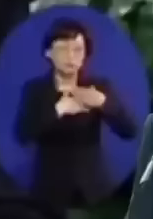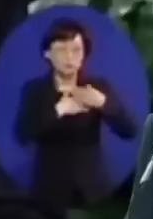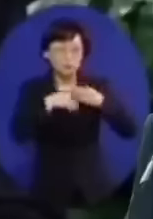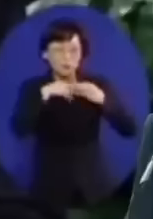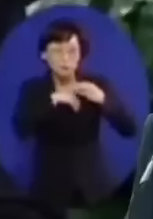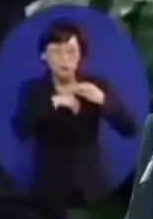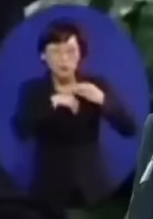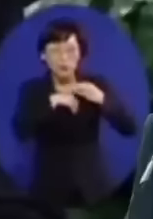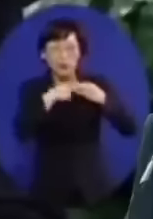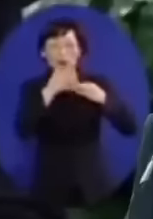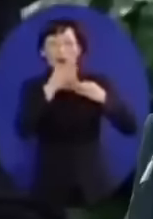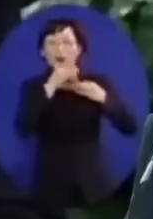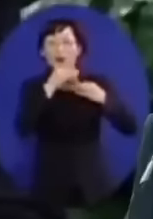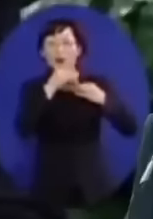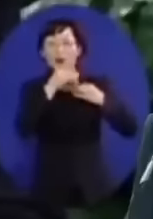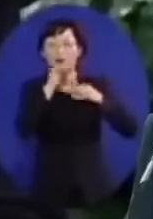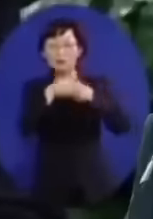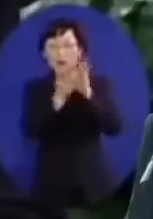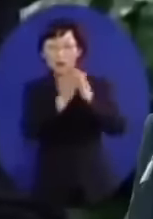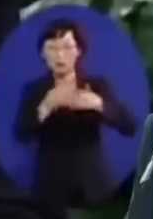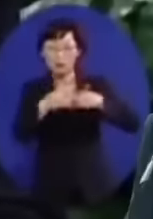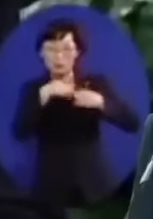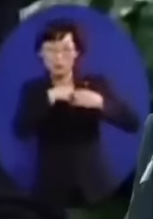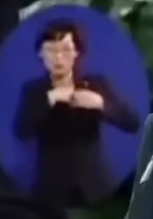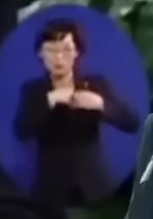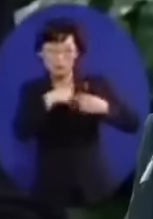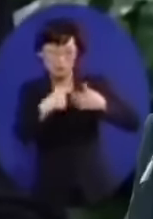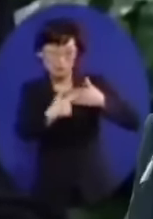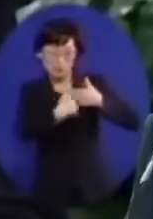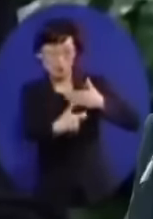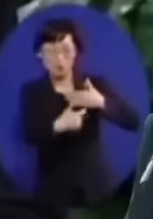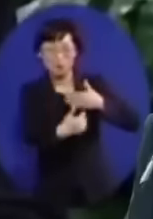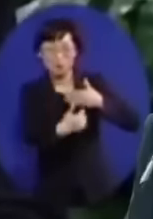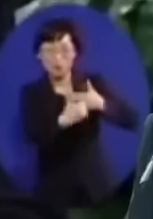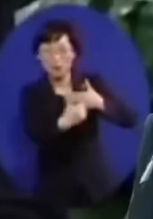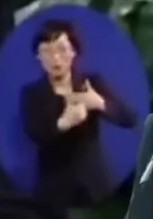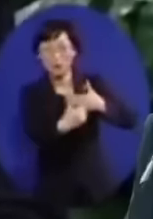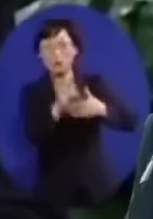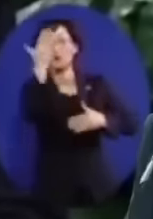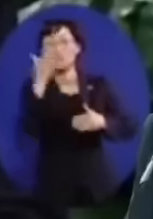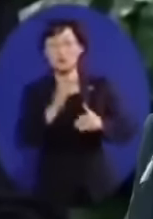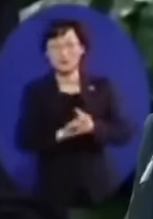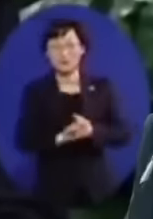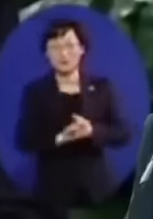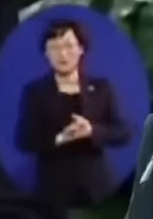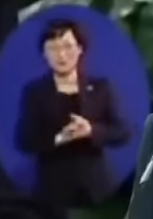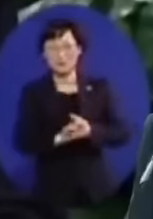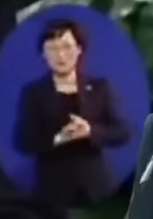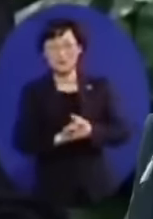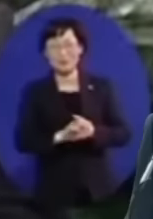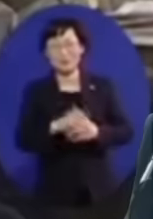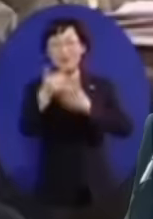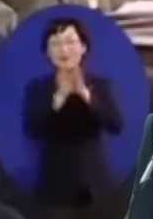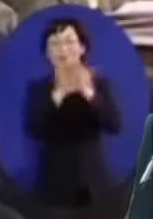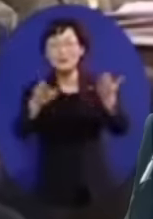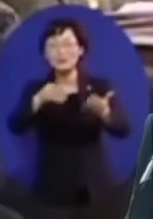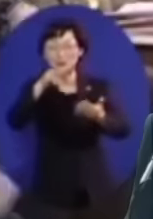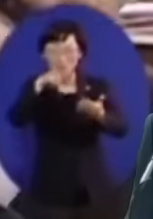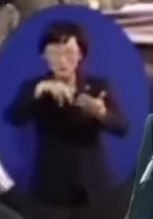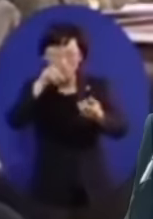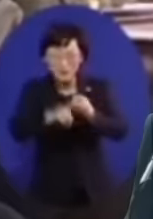총탄이 성경에 맞아가지고 있어. 성경이 반 뚫어지고 총탄을 막아버렸어. 성경 덕분에 살았어.